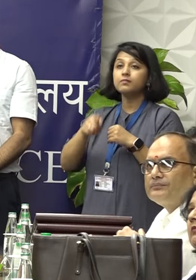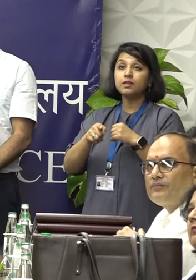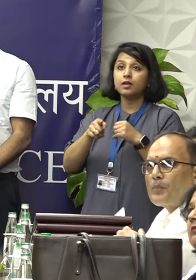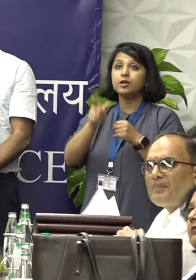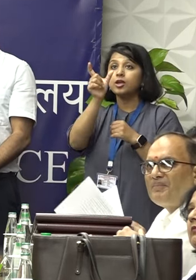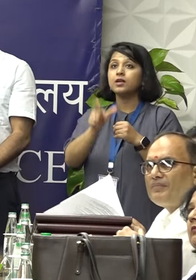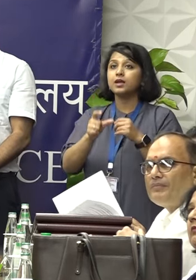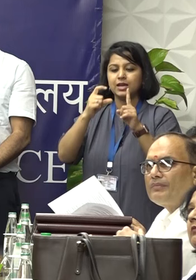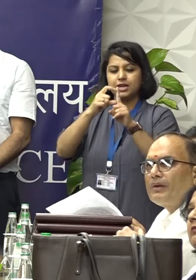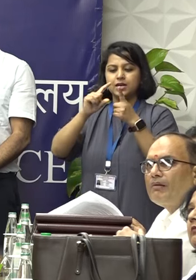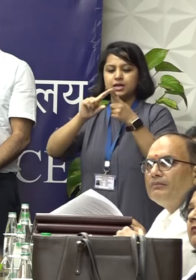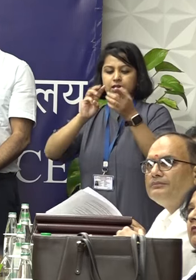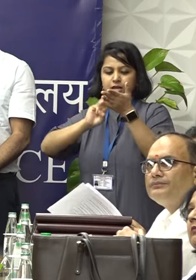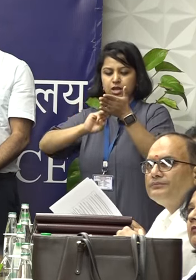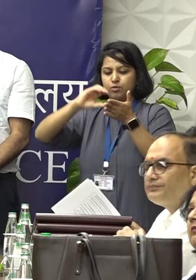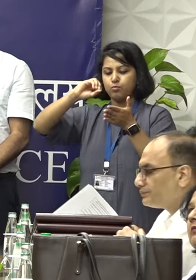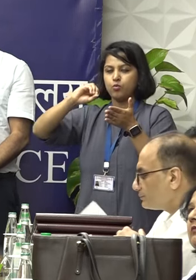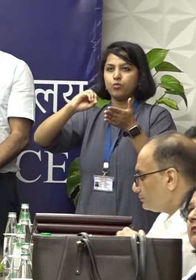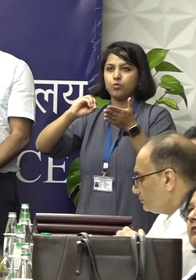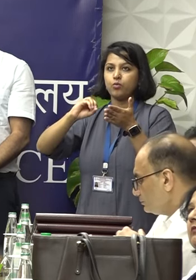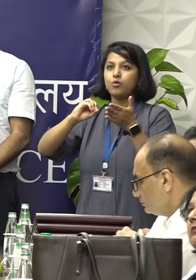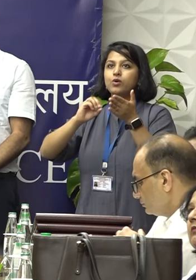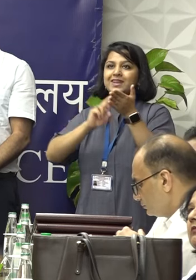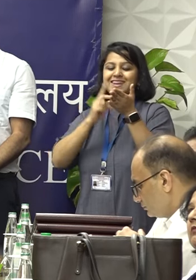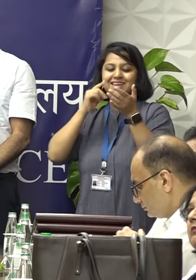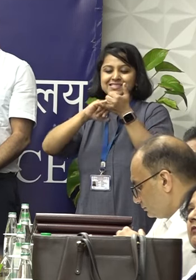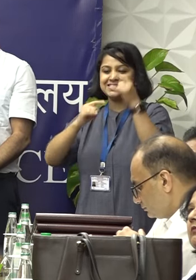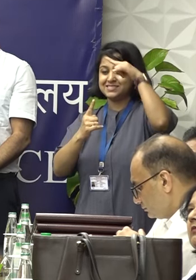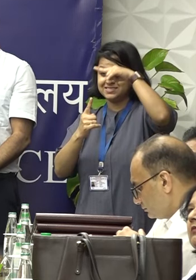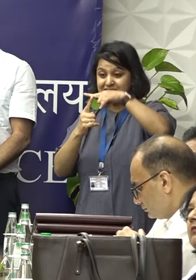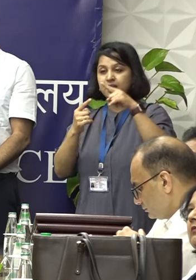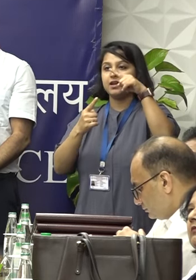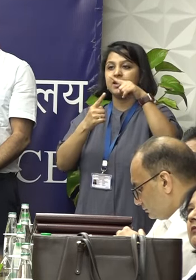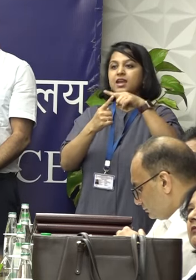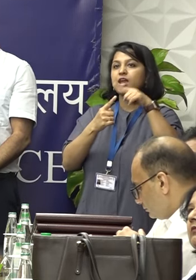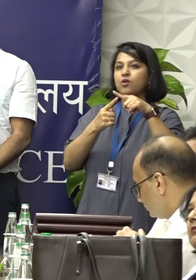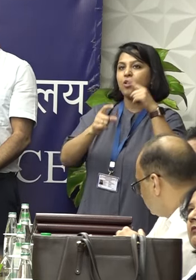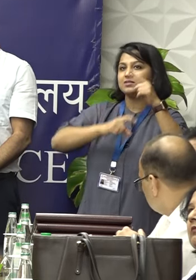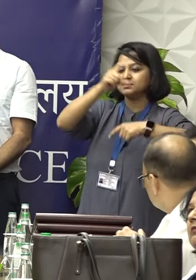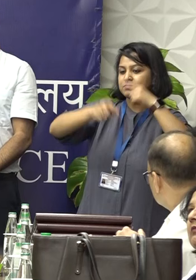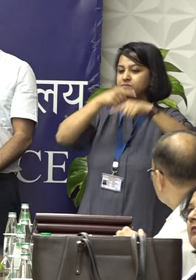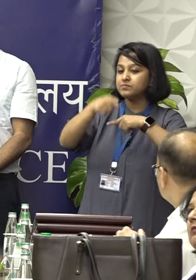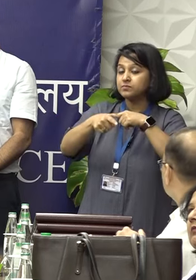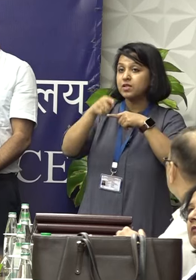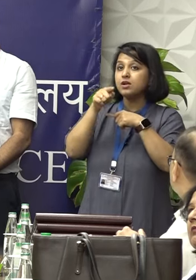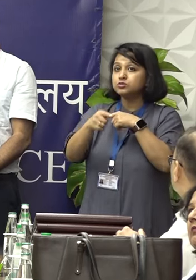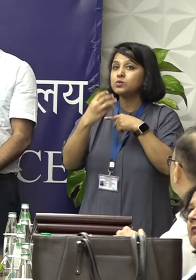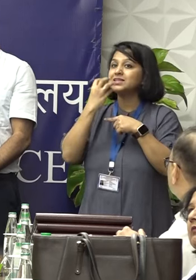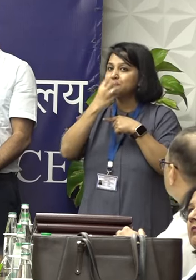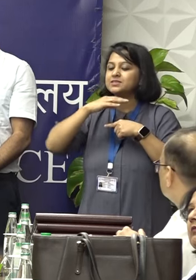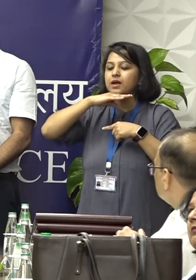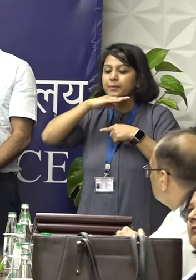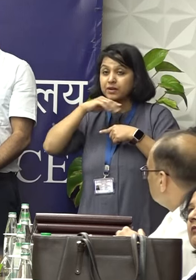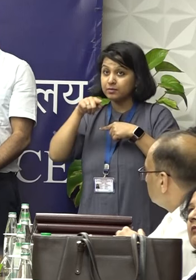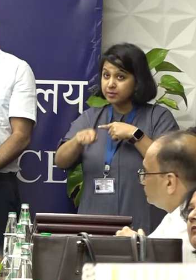उपस्थित हैं डेमोनिस्ट टेक्नोलॉजीज नई दिल्ली के प्रतिनिधि, जो ASLP पेशेवरों के लिए स्पीच थेरेपी पर सतत